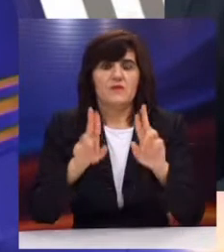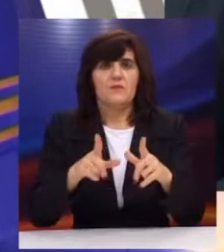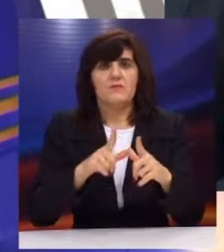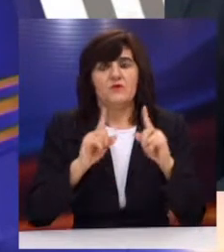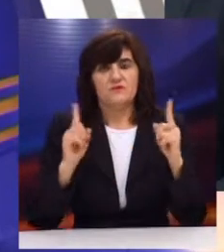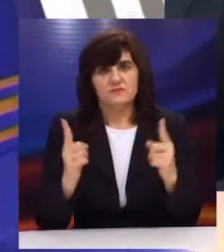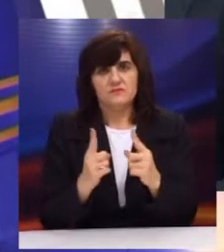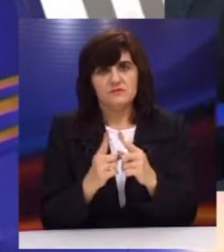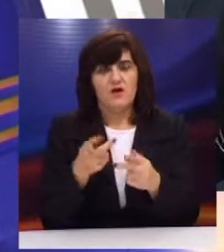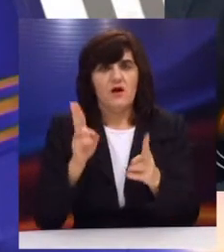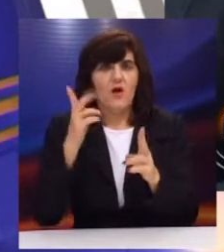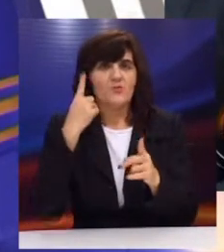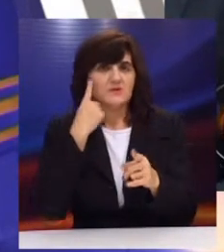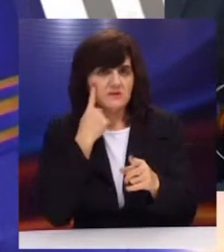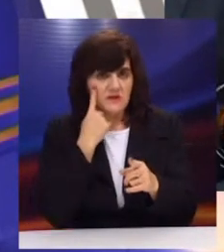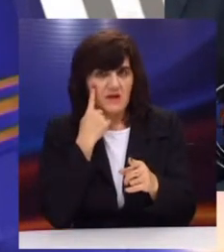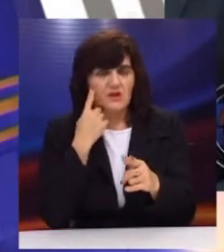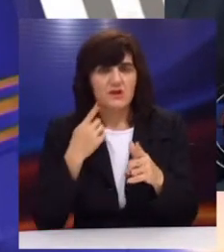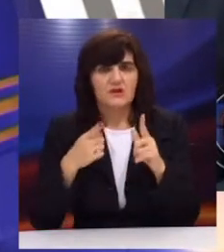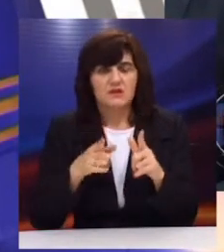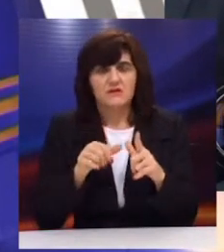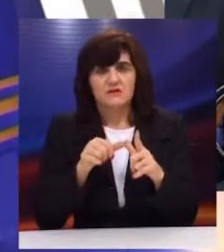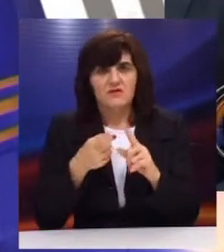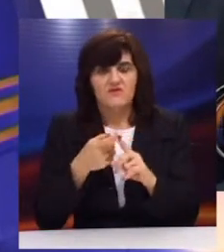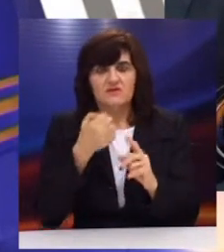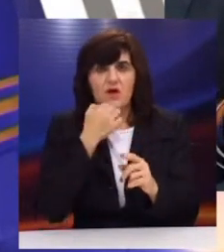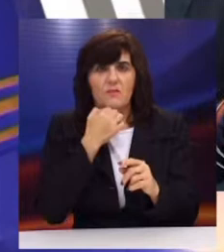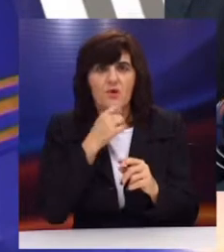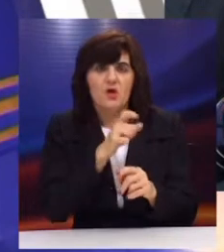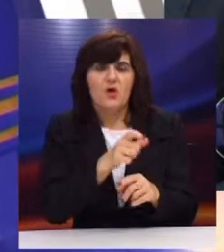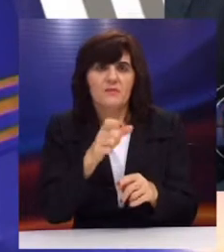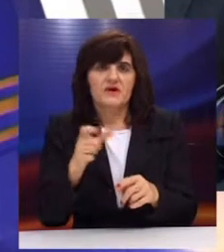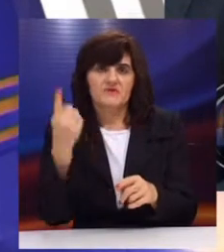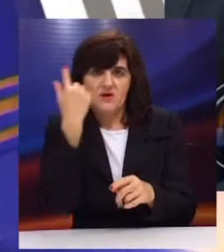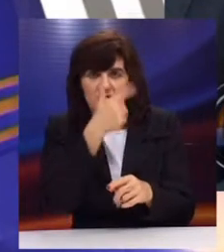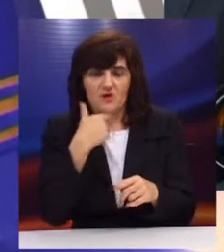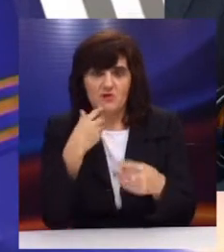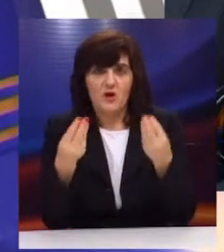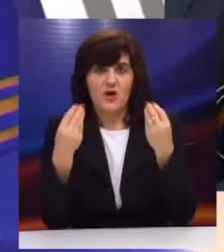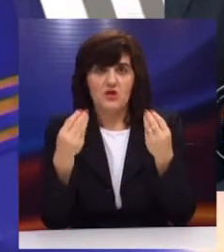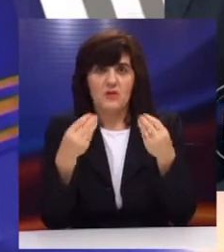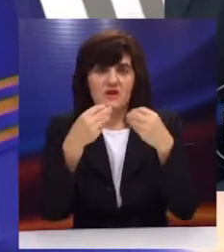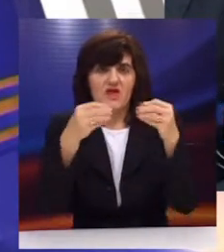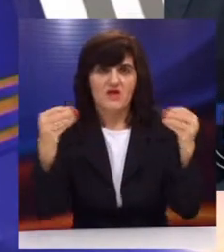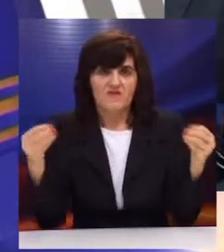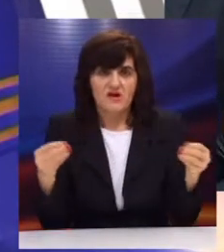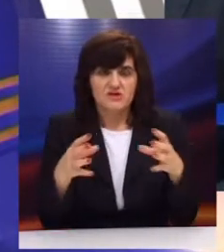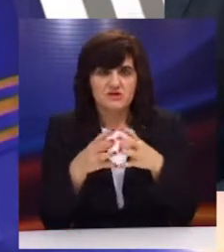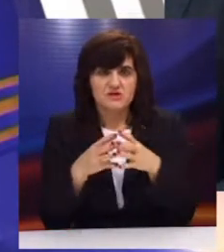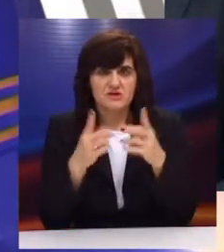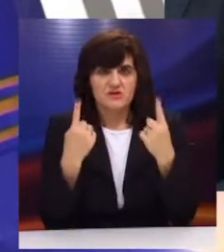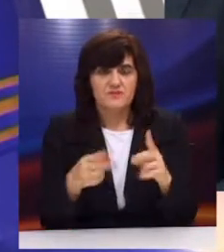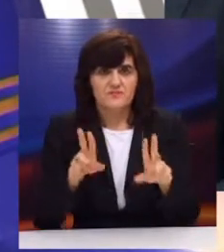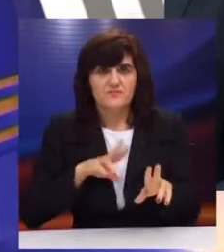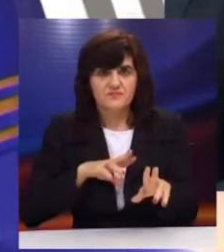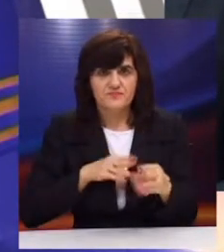snalaziti kako znamo i umijemo, ali u svakom slučaju za poljoprivrednike je dobra vest da ovim rebalansom nije diran fond, nisu